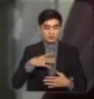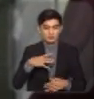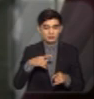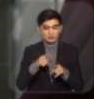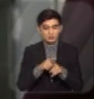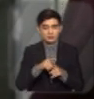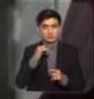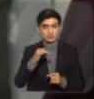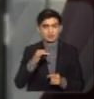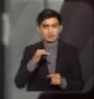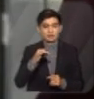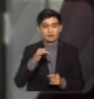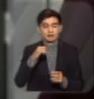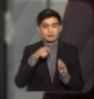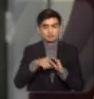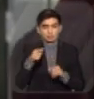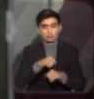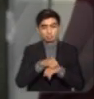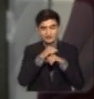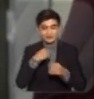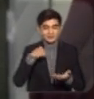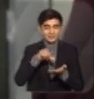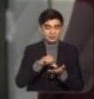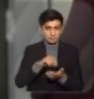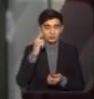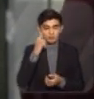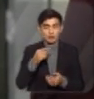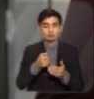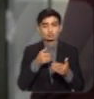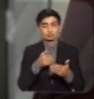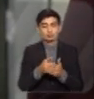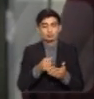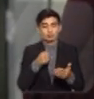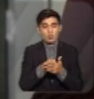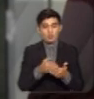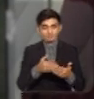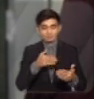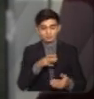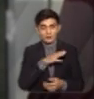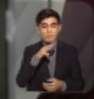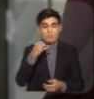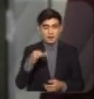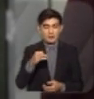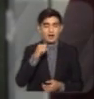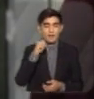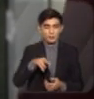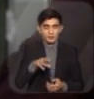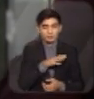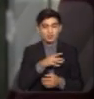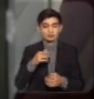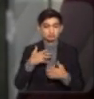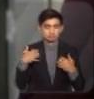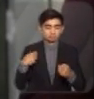наверно после митинга я не знаю потому что до этого до этого который заводили мая в апреле скотт они